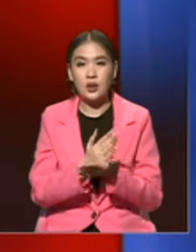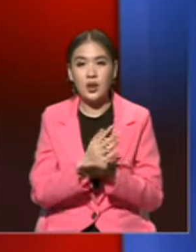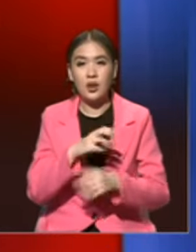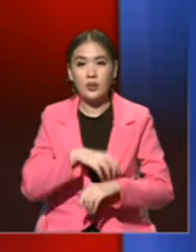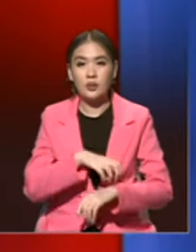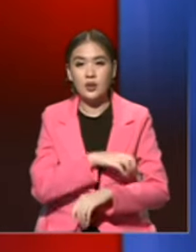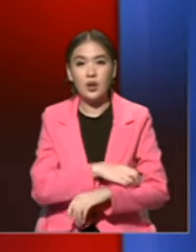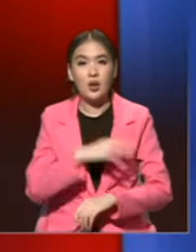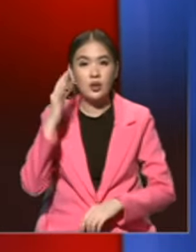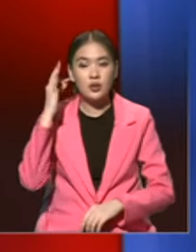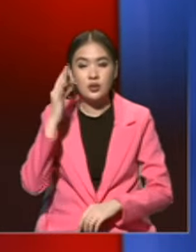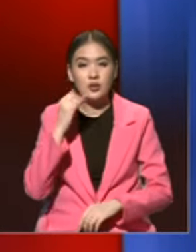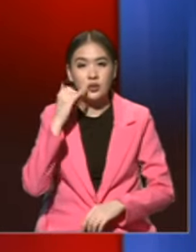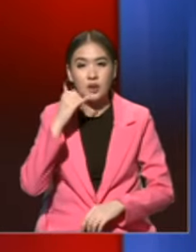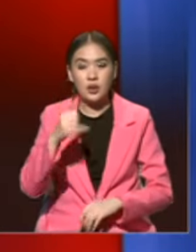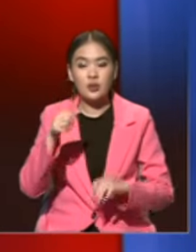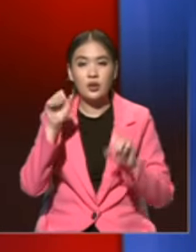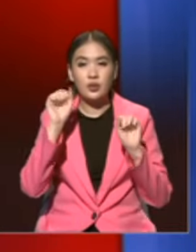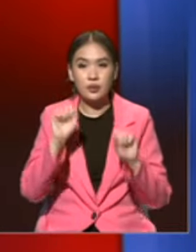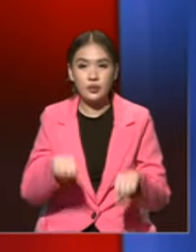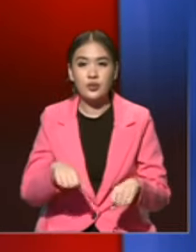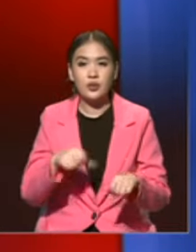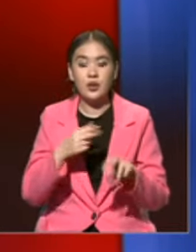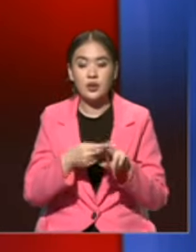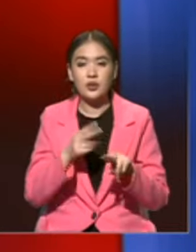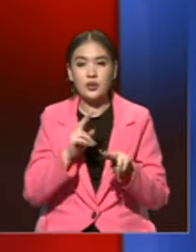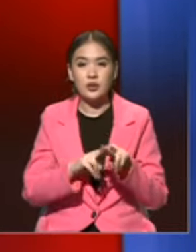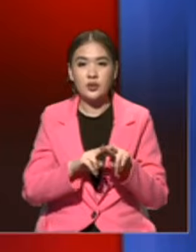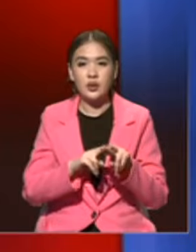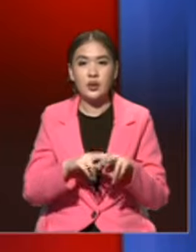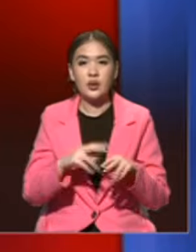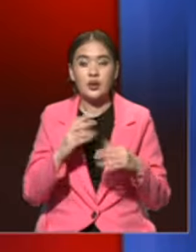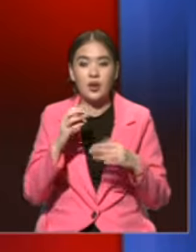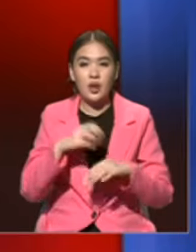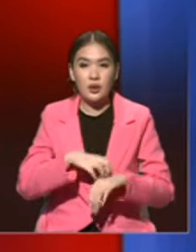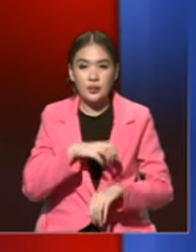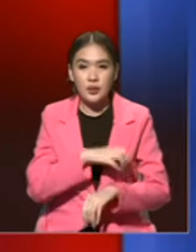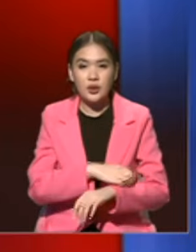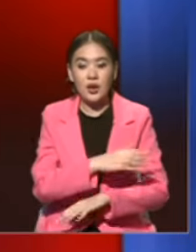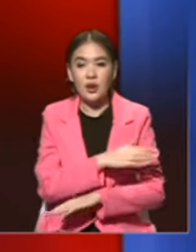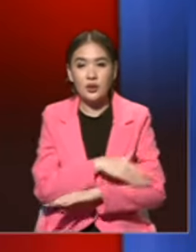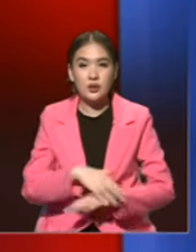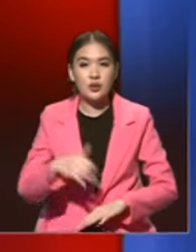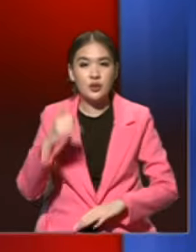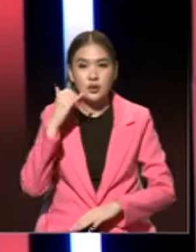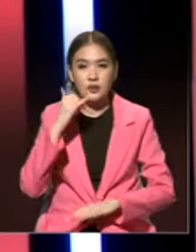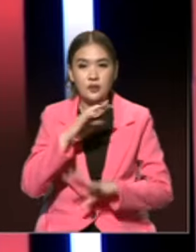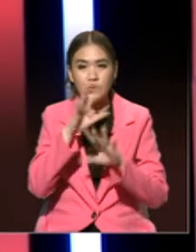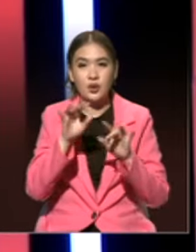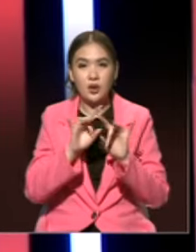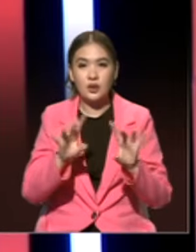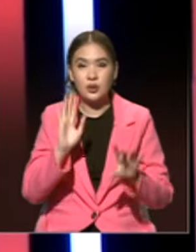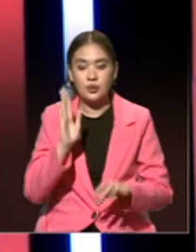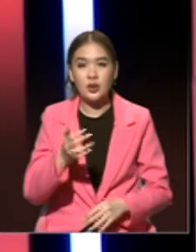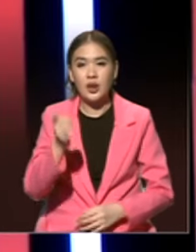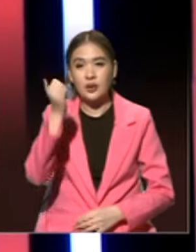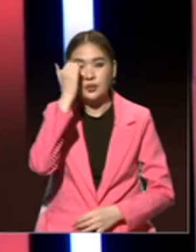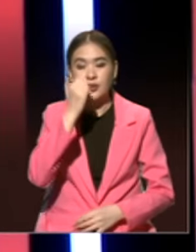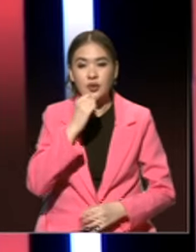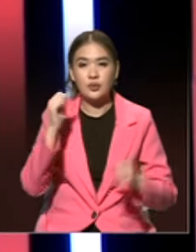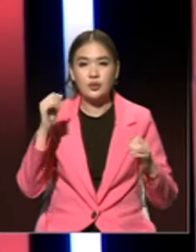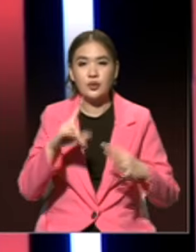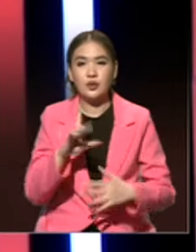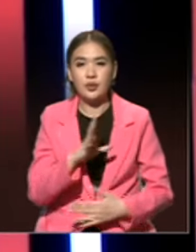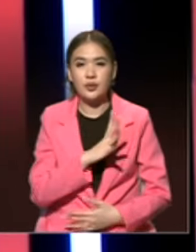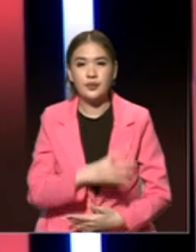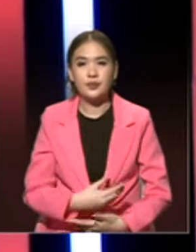өткен колл-центрге хабарлассаңыз да болады. Біз сол әрбір облыстың комиссиясын, адресін, телефонын бәрін айтып береміз. Рахмет.